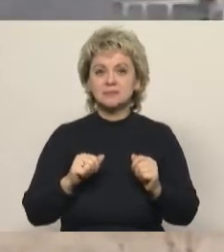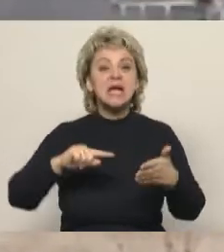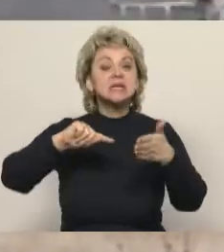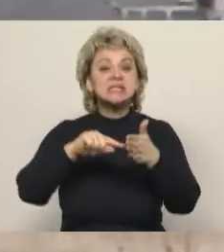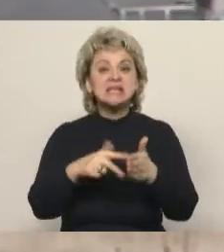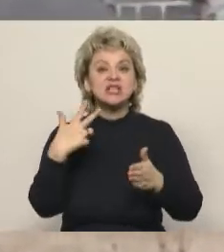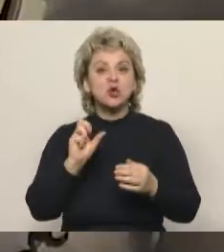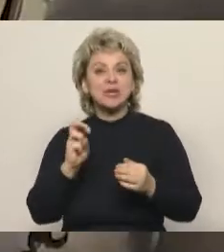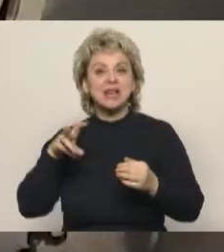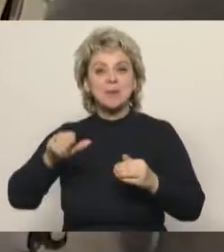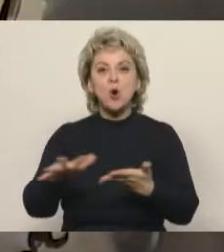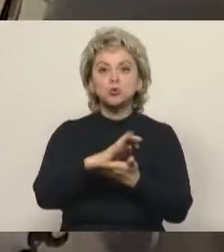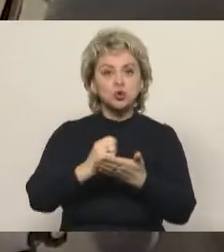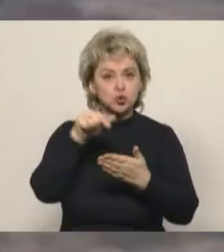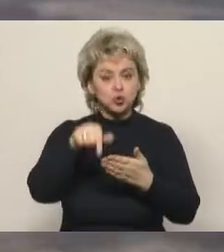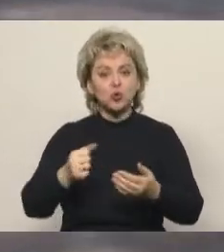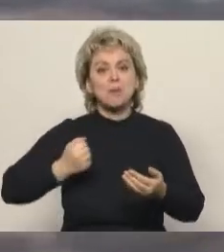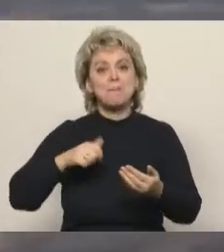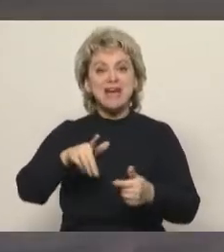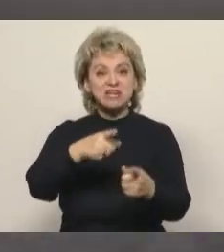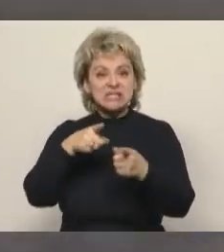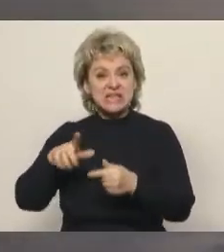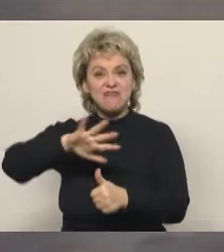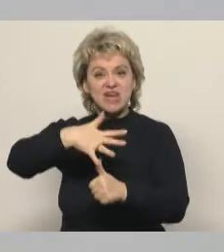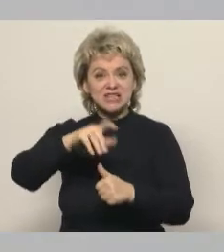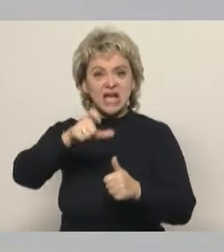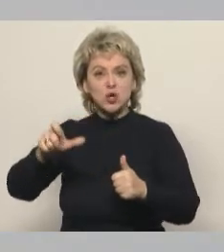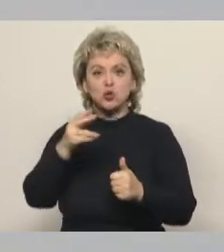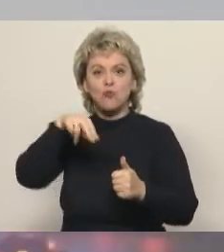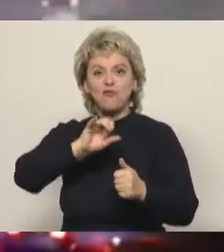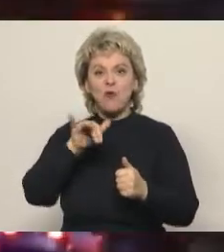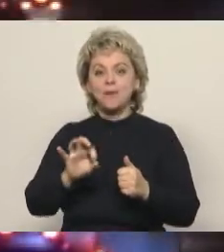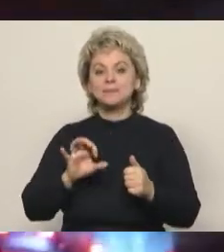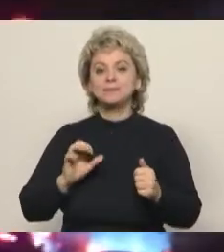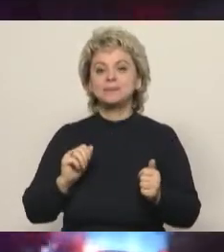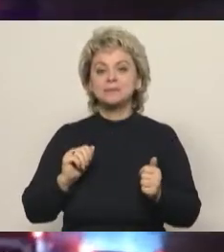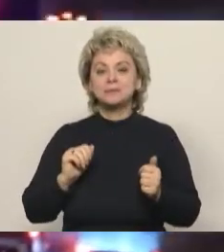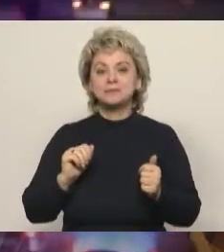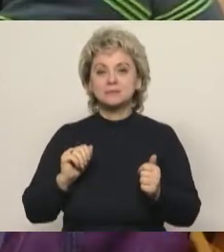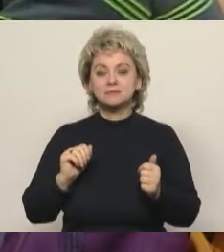Цель в 3 километрах уничтожить боевые стрельбы вертолетчиков ЮВО.